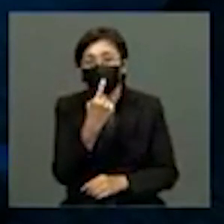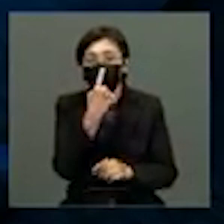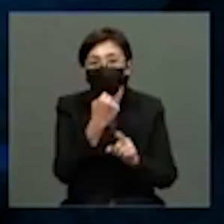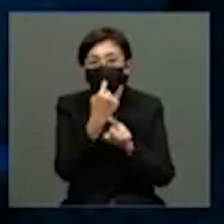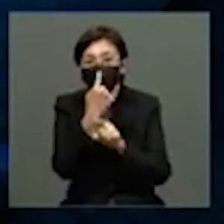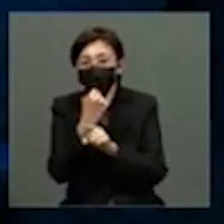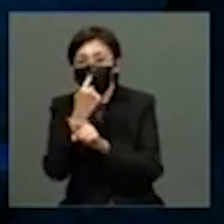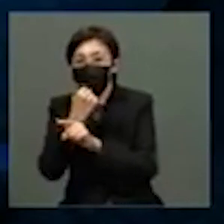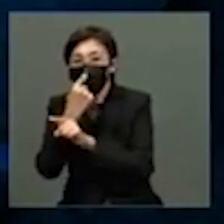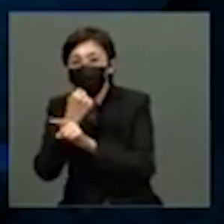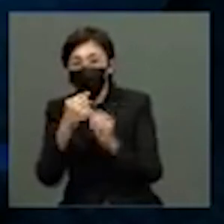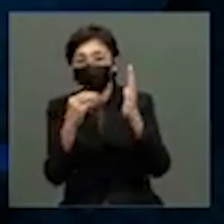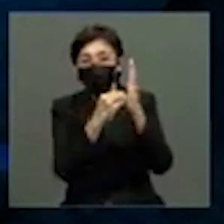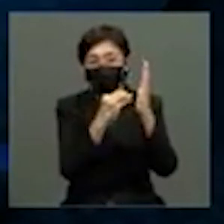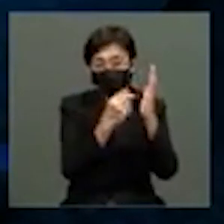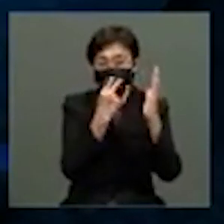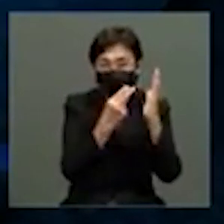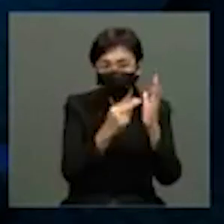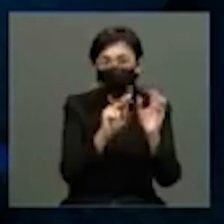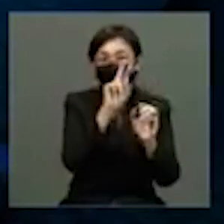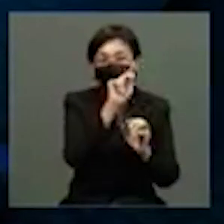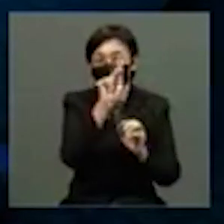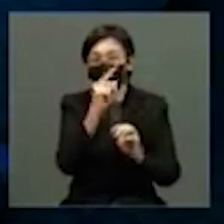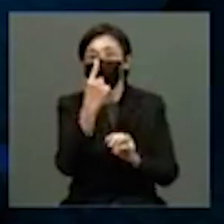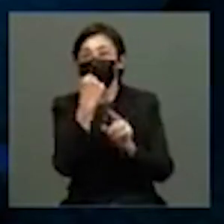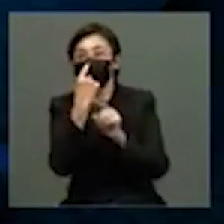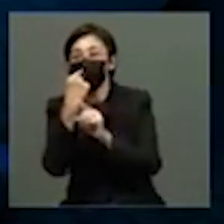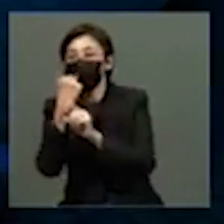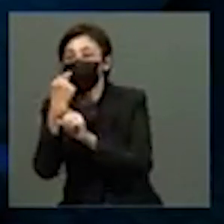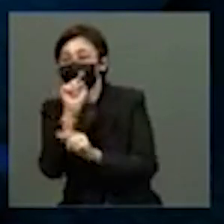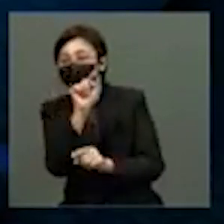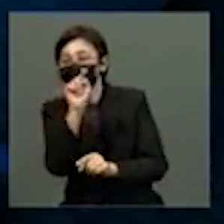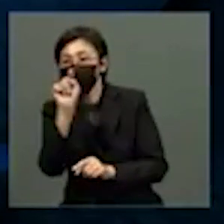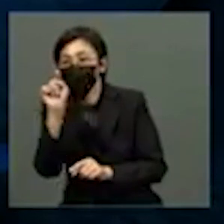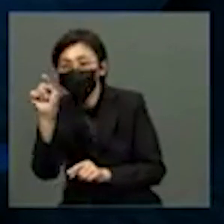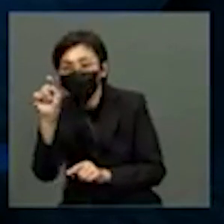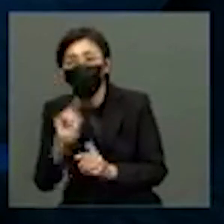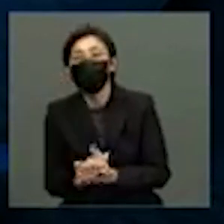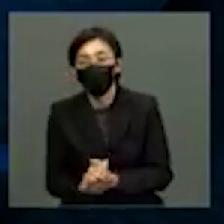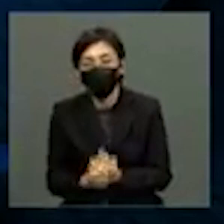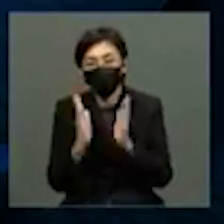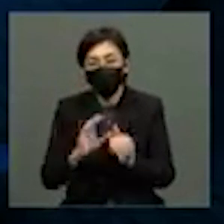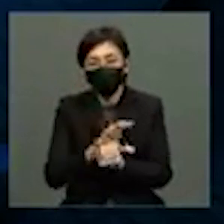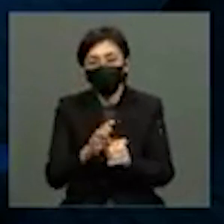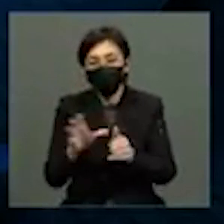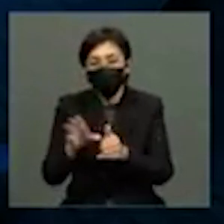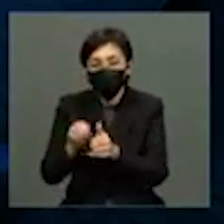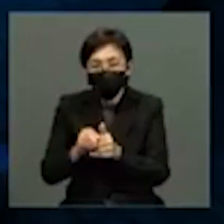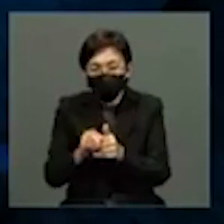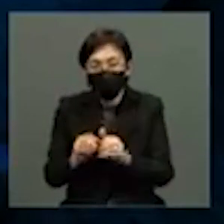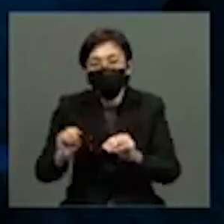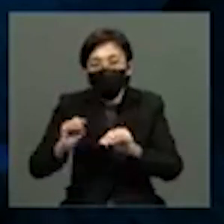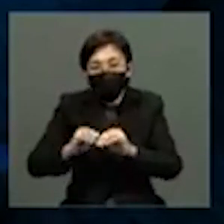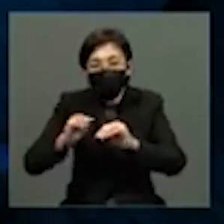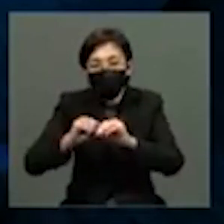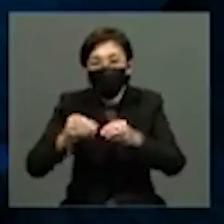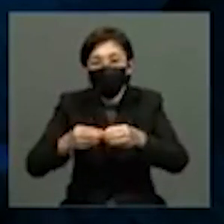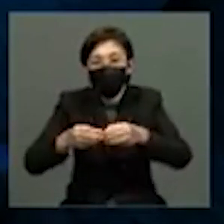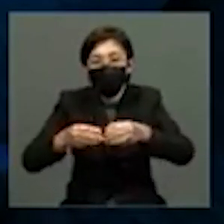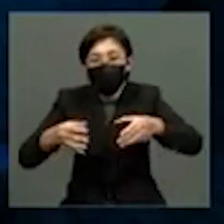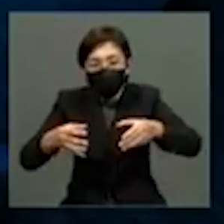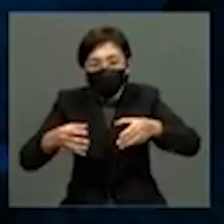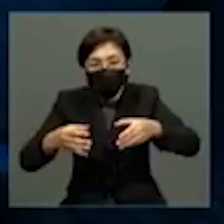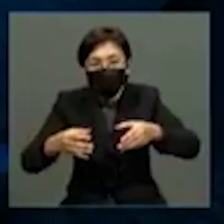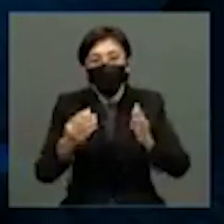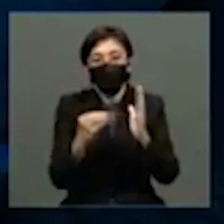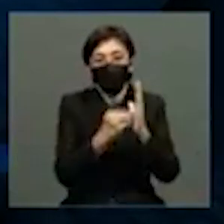ก็คือนี่คือความชุกของคนติดเชื้อที่เพิ่มขึ้นเรื่อยๆทำให้ยอดรวม